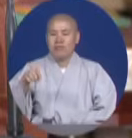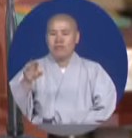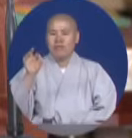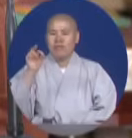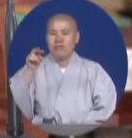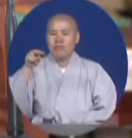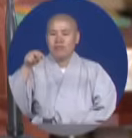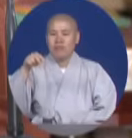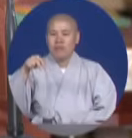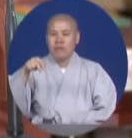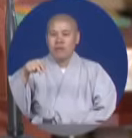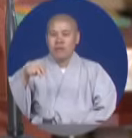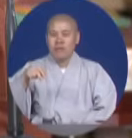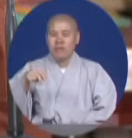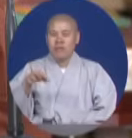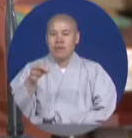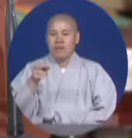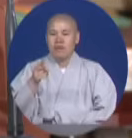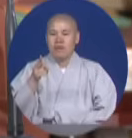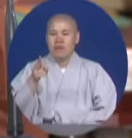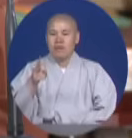무효